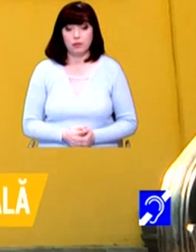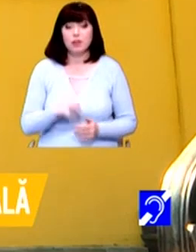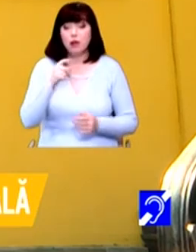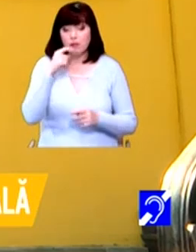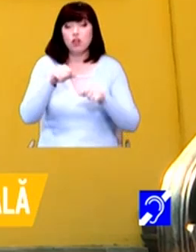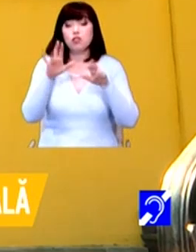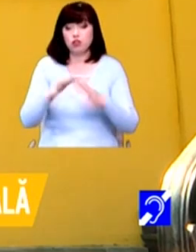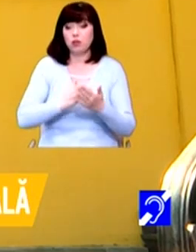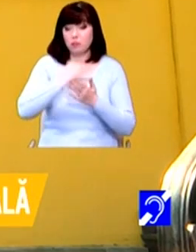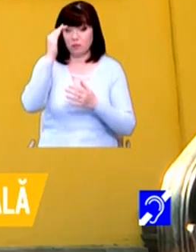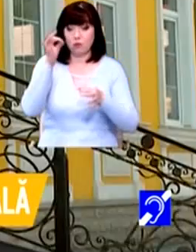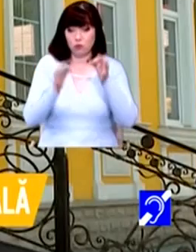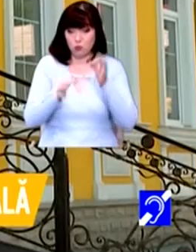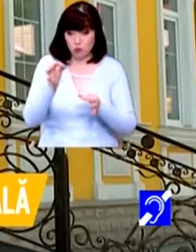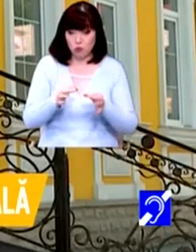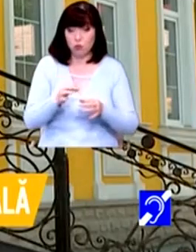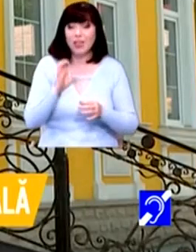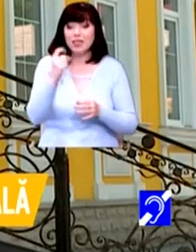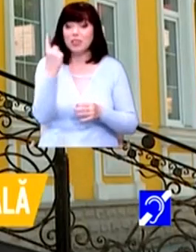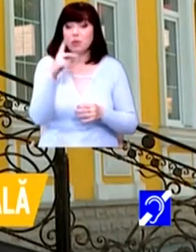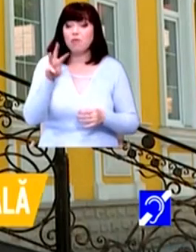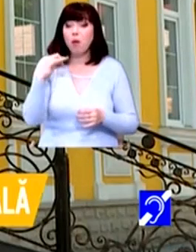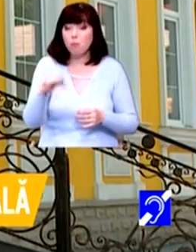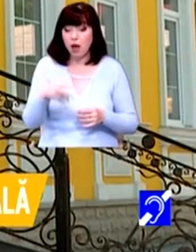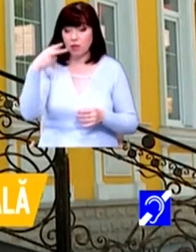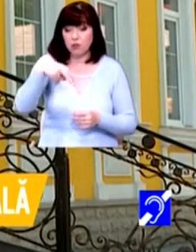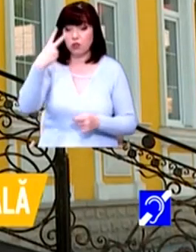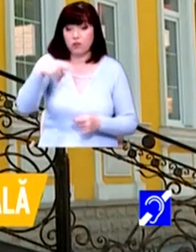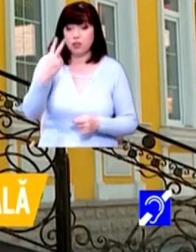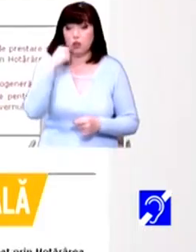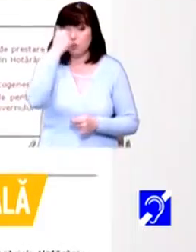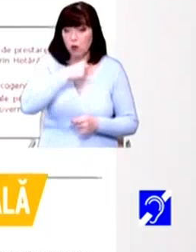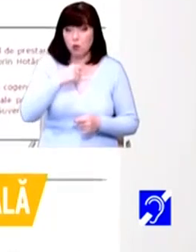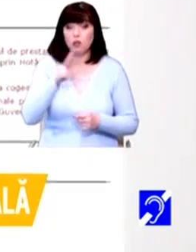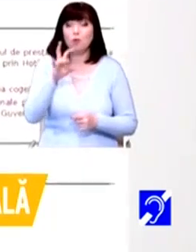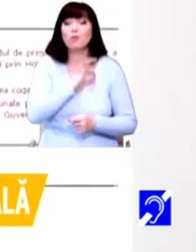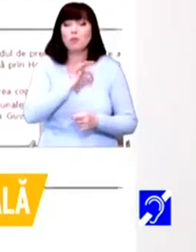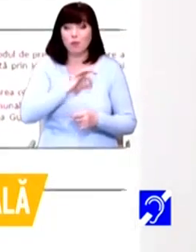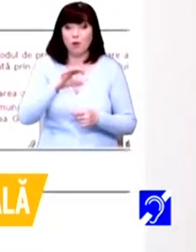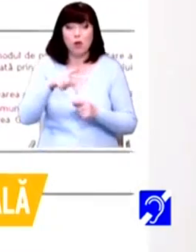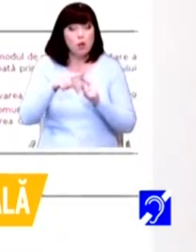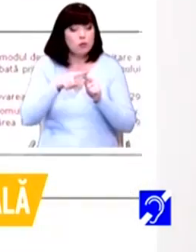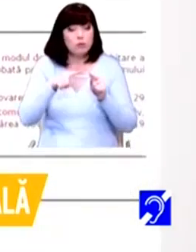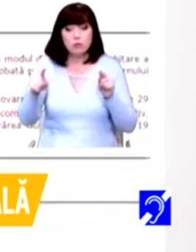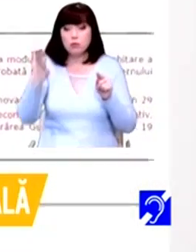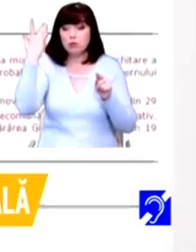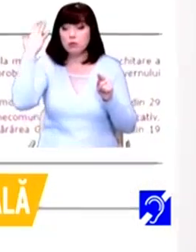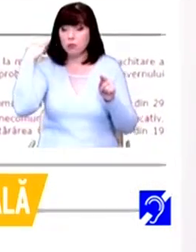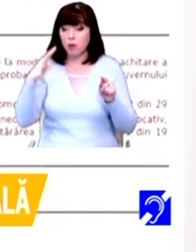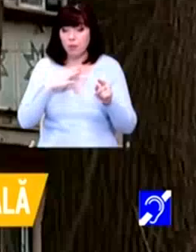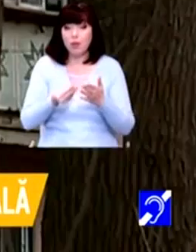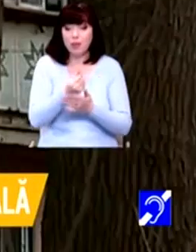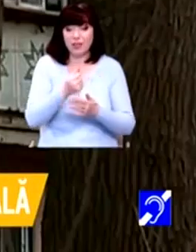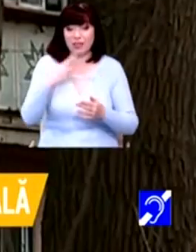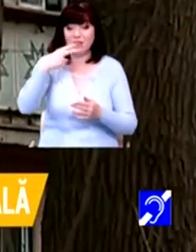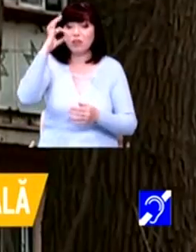Potrivit deciziei Curții Constituționale, de la 1 mai 2022, consumatorii care de ani de zile plăteau pentru tranzitul energiei